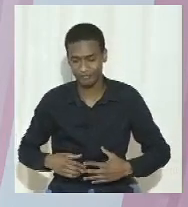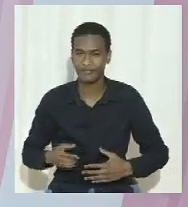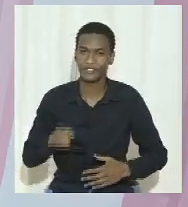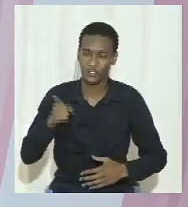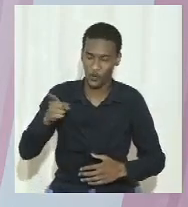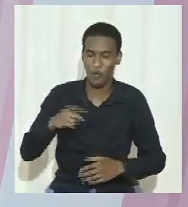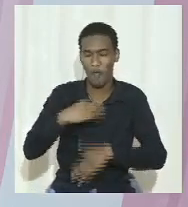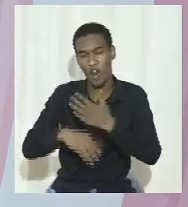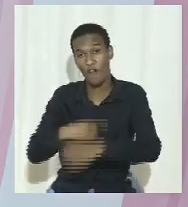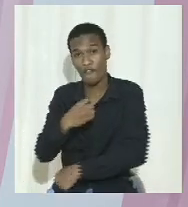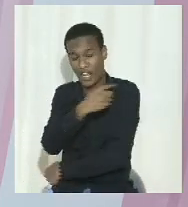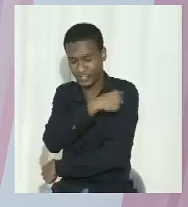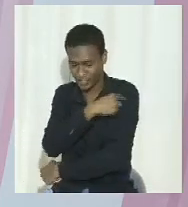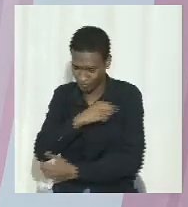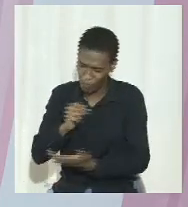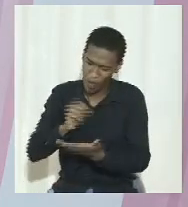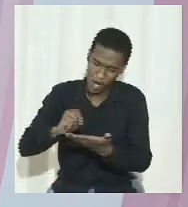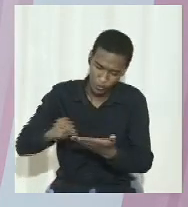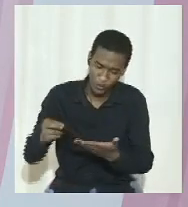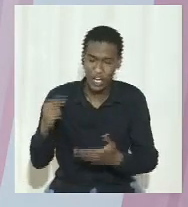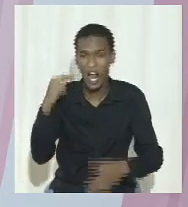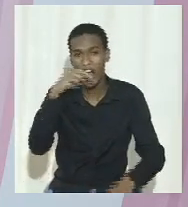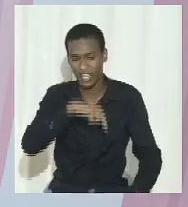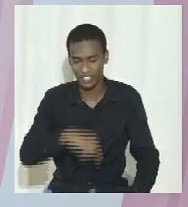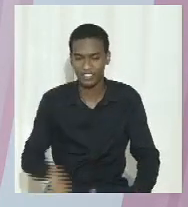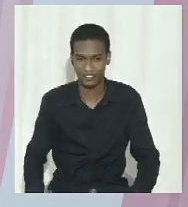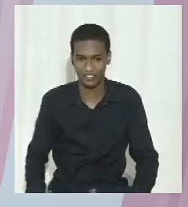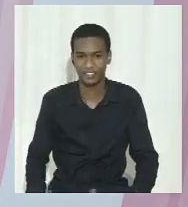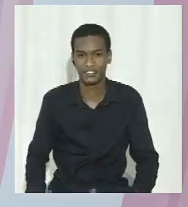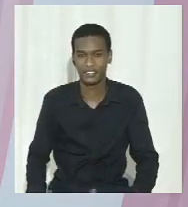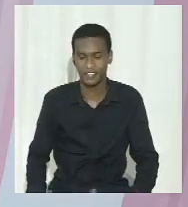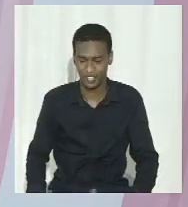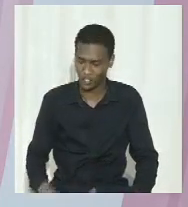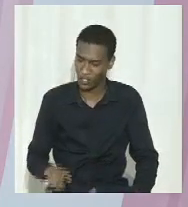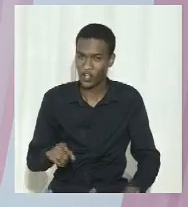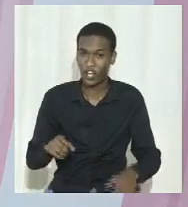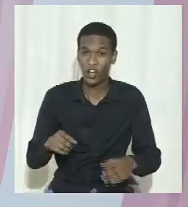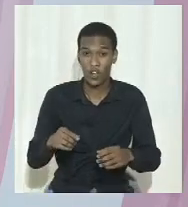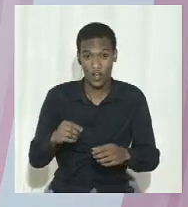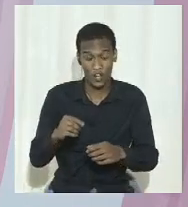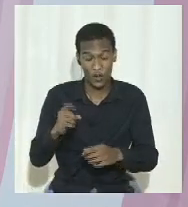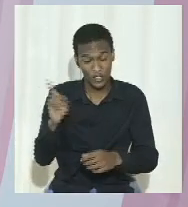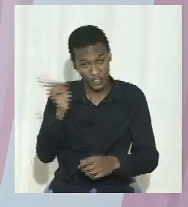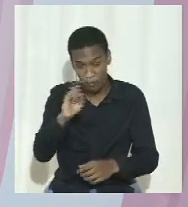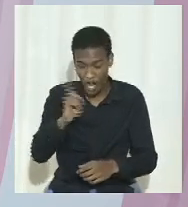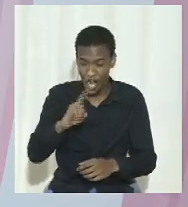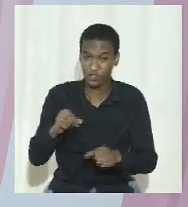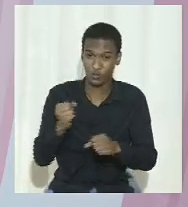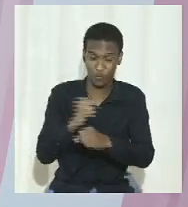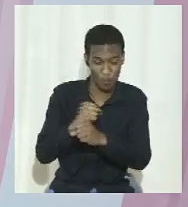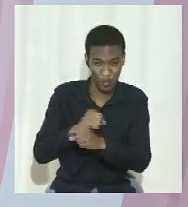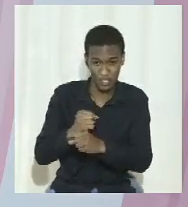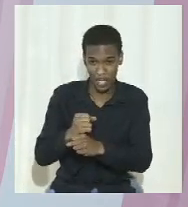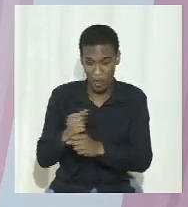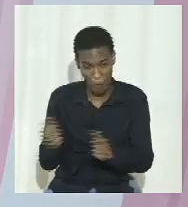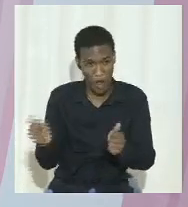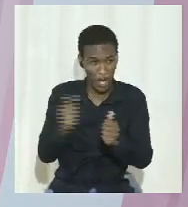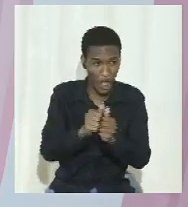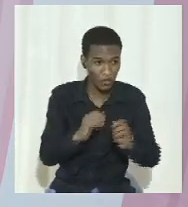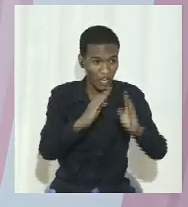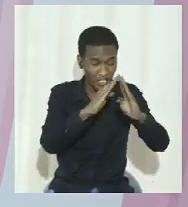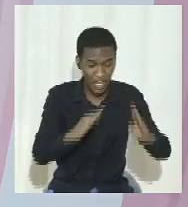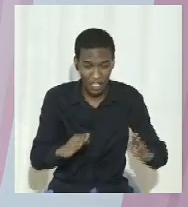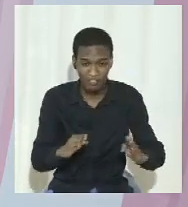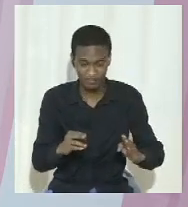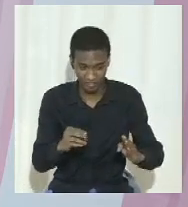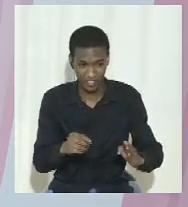tsy alaina na tetezina any an-trano a raha izay indray dia hoe recensement lay izy dia misy an'izany karazana izany ka